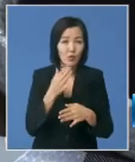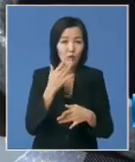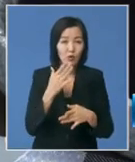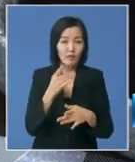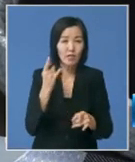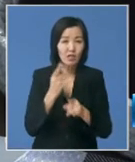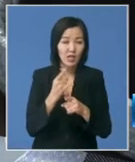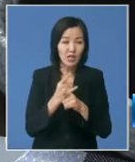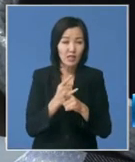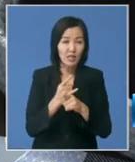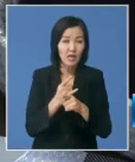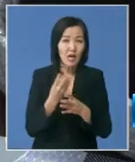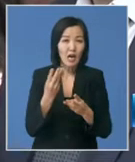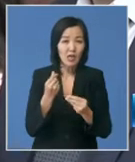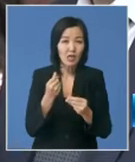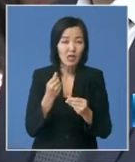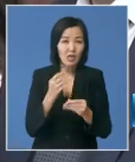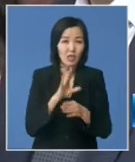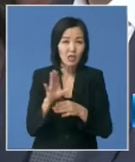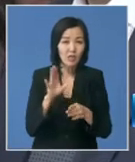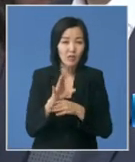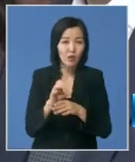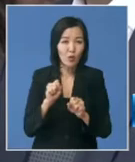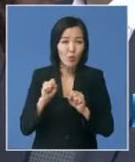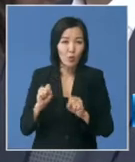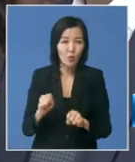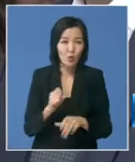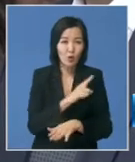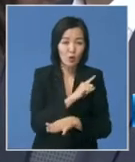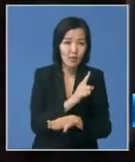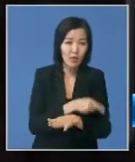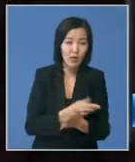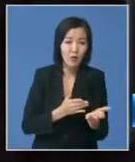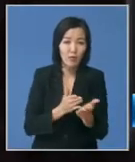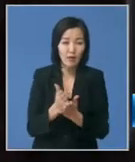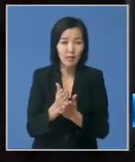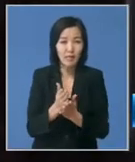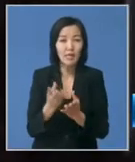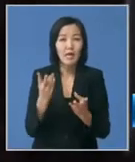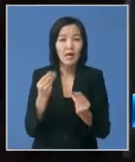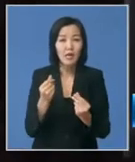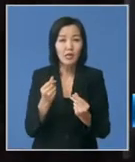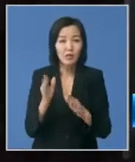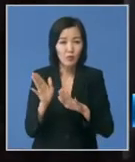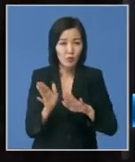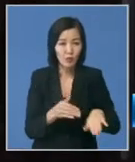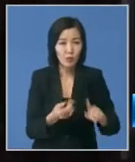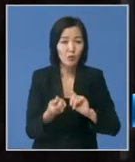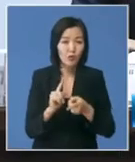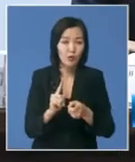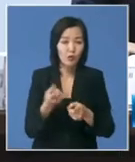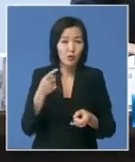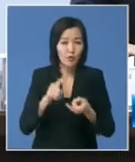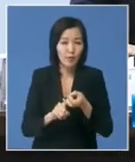ақша жасаушылардан қорғау үшін банкноттардың қорғаныс элементтерін нығайтуға бағытталған. Ақшаны уақыт өте өзгеріске ұшырауы да